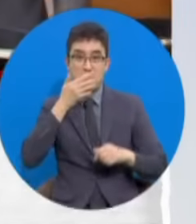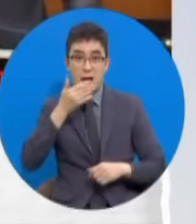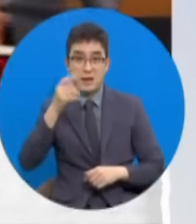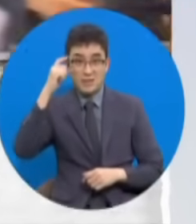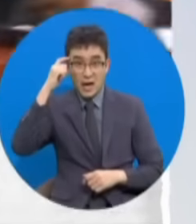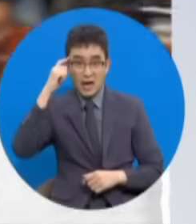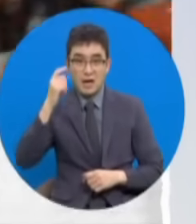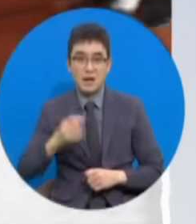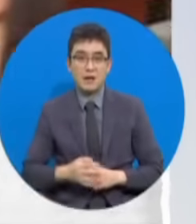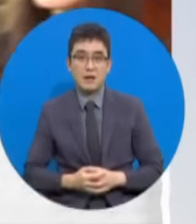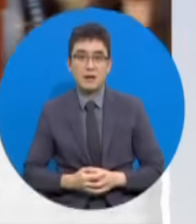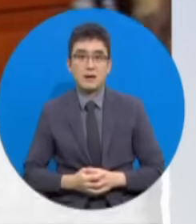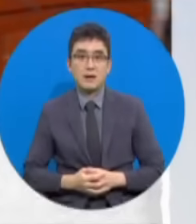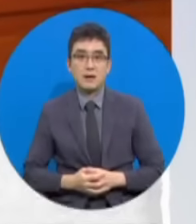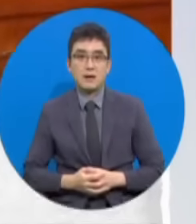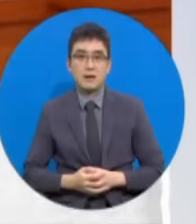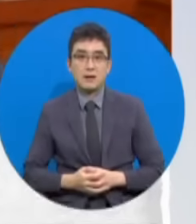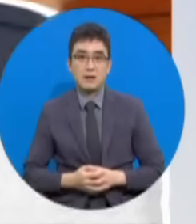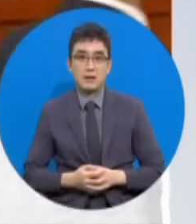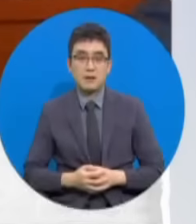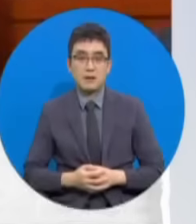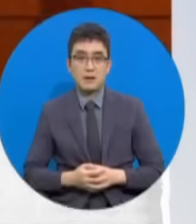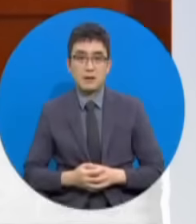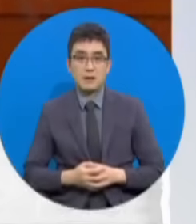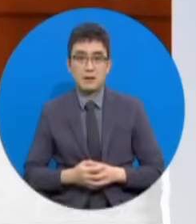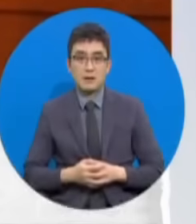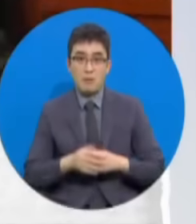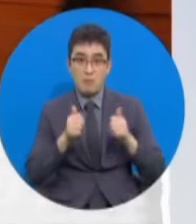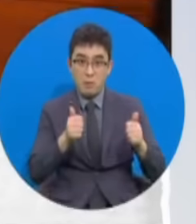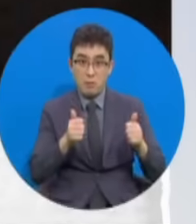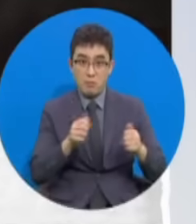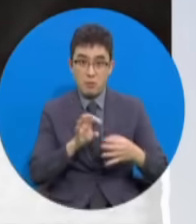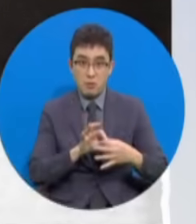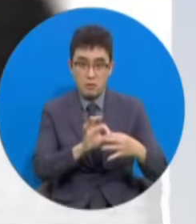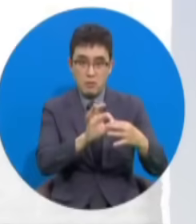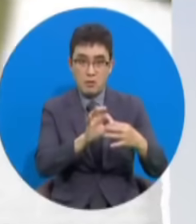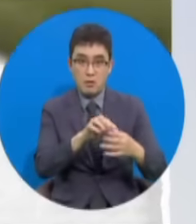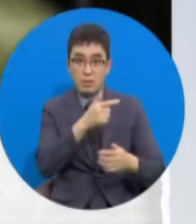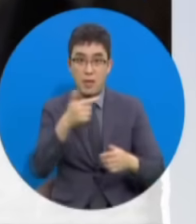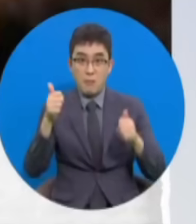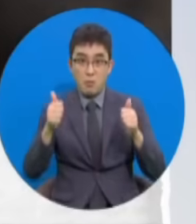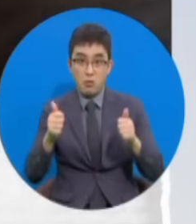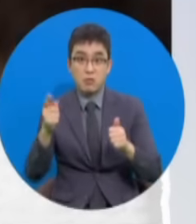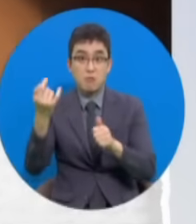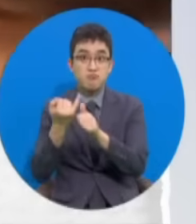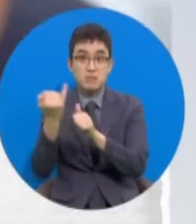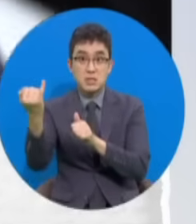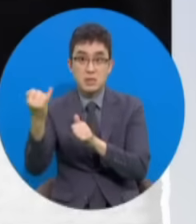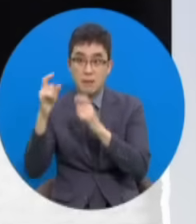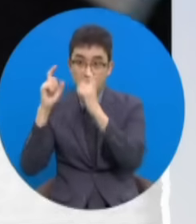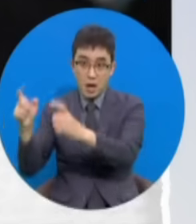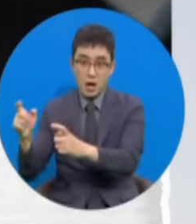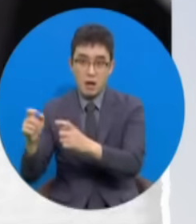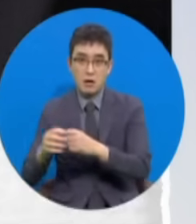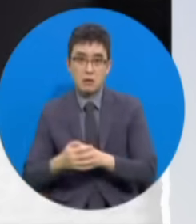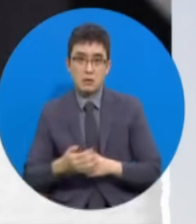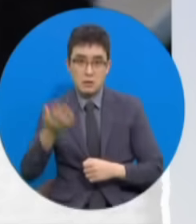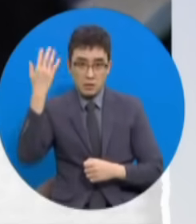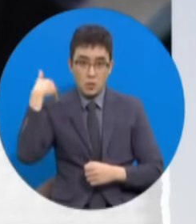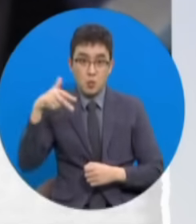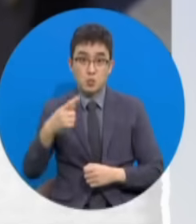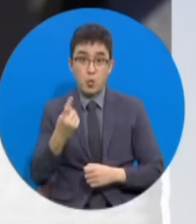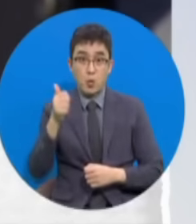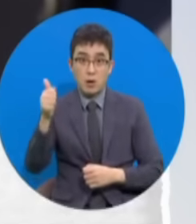같아요. 근데 그러는 동안 지금 법적으로 본인 부인에 대한 대법원 확정 판결이 난 것은 조 전 장관이 과거 국민 앞에서